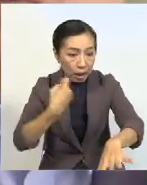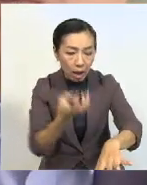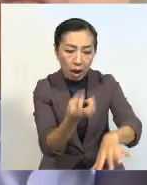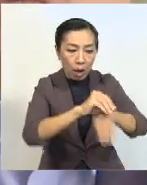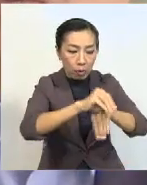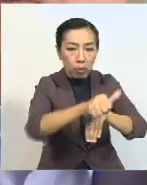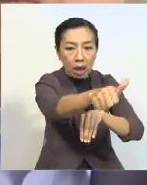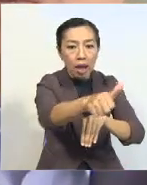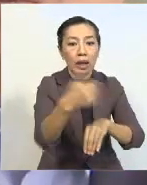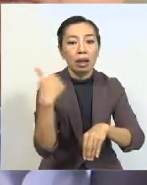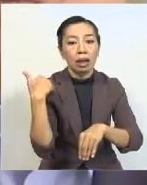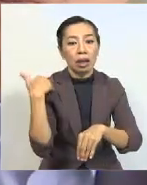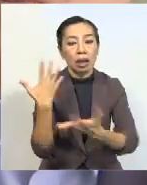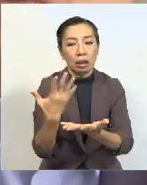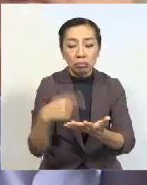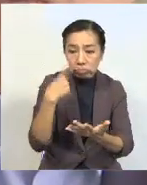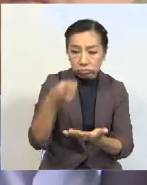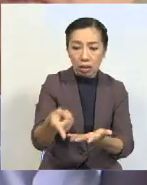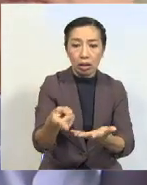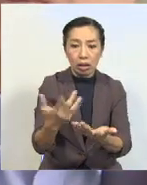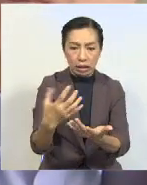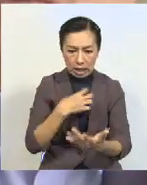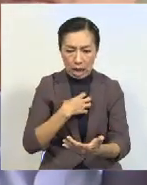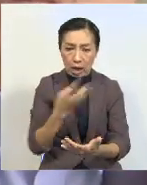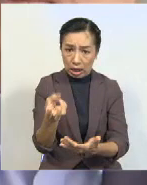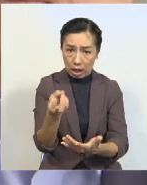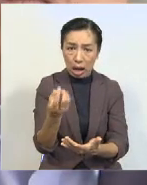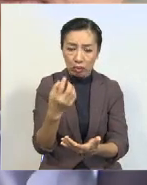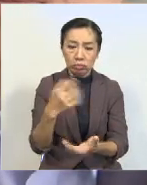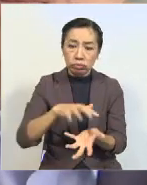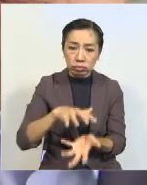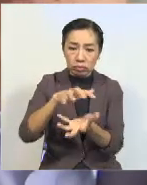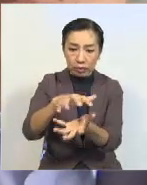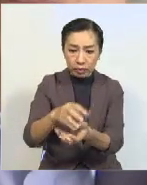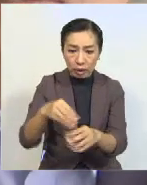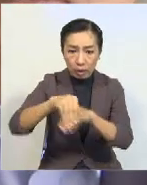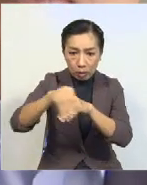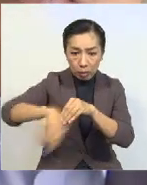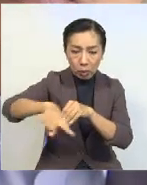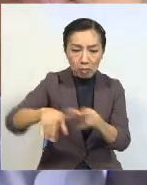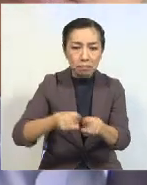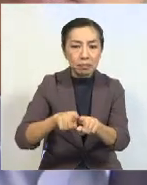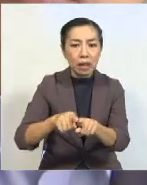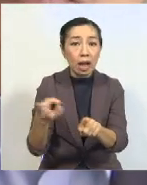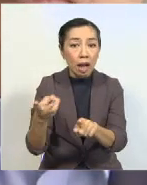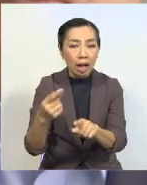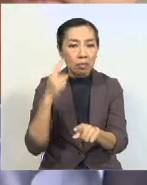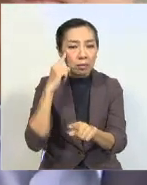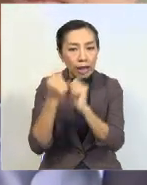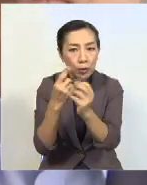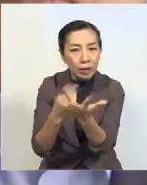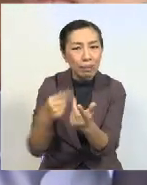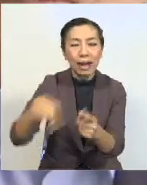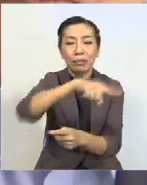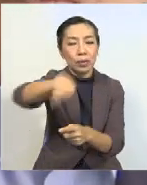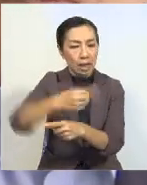น้ำนะครับและมีความต้องการปลูกข้าวพันธุ์กลุ่มพันธุ์ที่ไม่ไวต่อช่วงแสงหรือข้าวนับอายุอย่างเนี้ยทางกรมข้